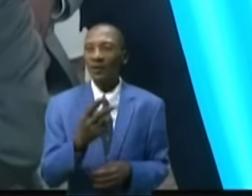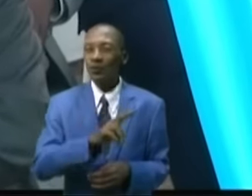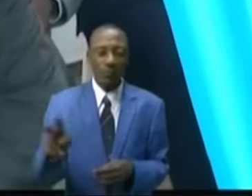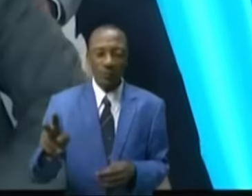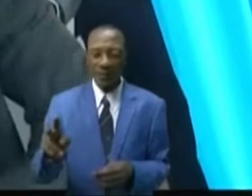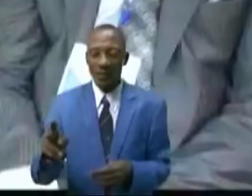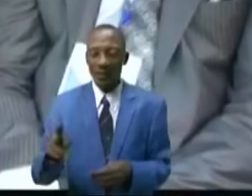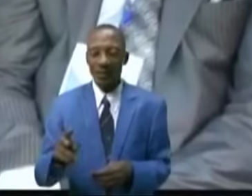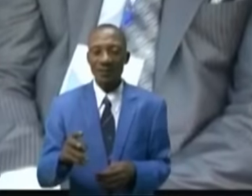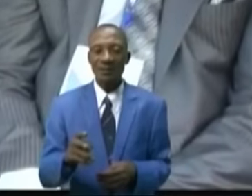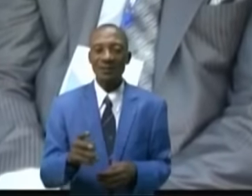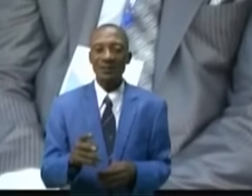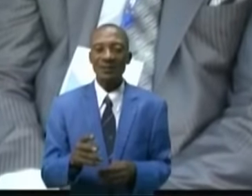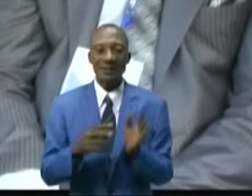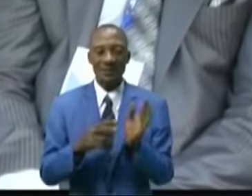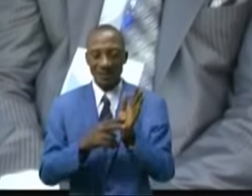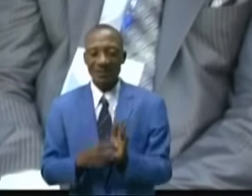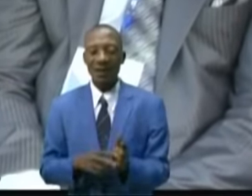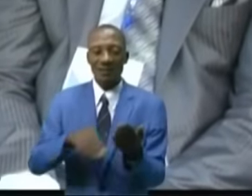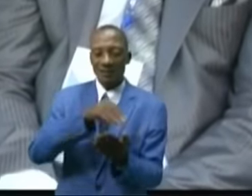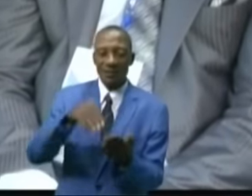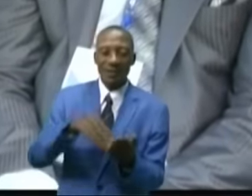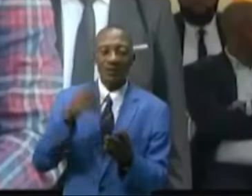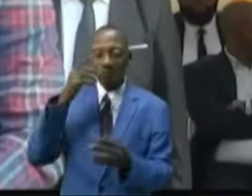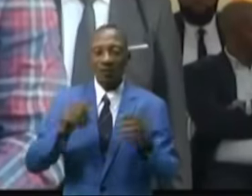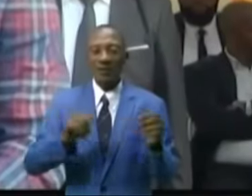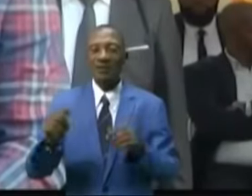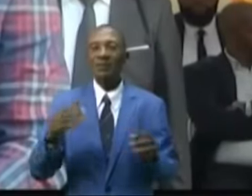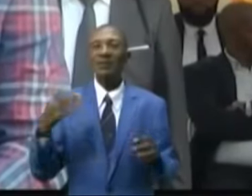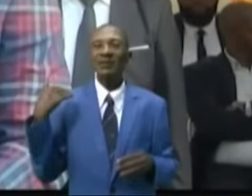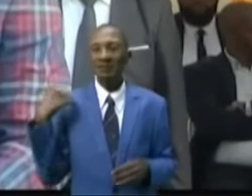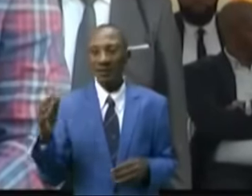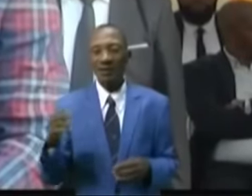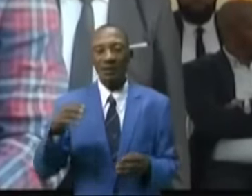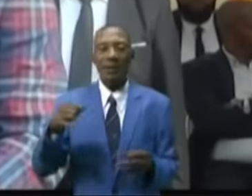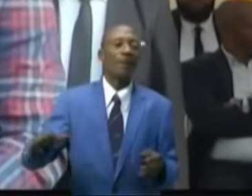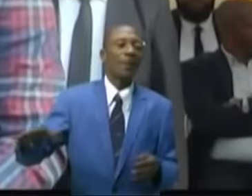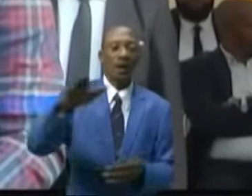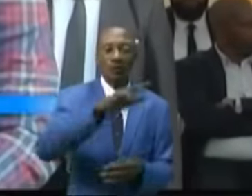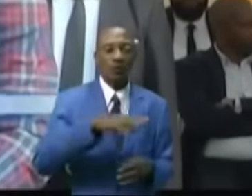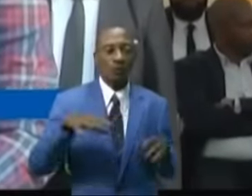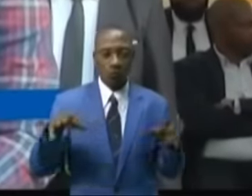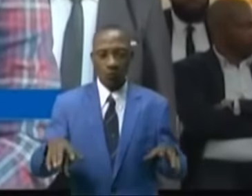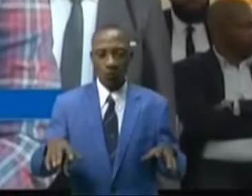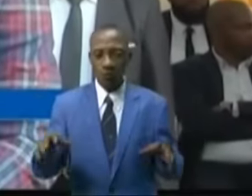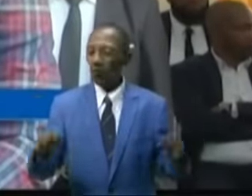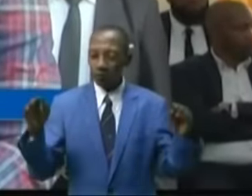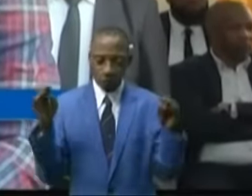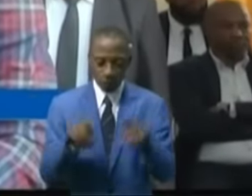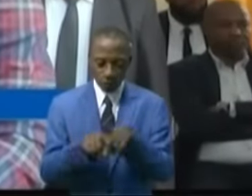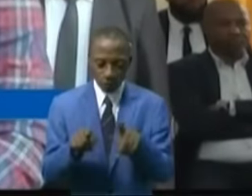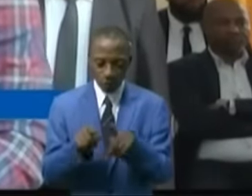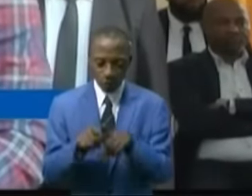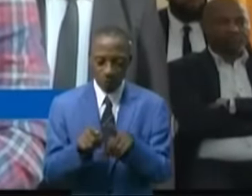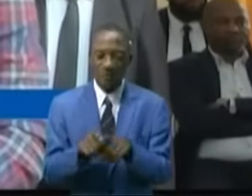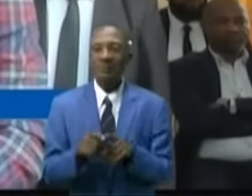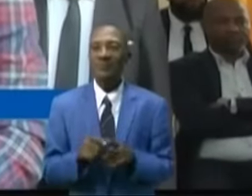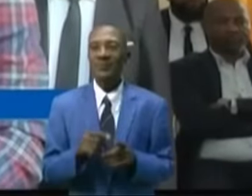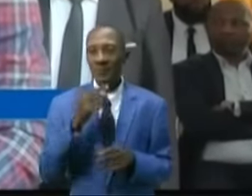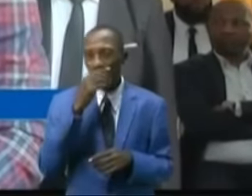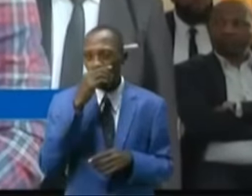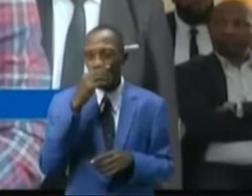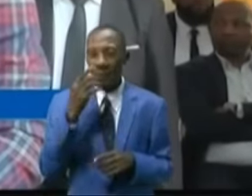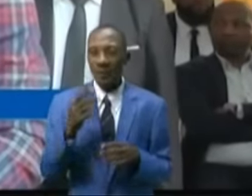notes obtenues à ces épreuves vont compter pour la première journée de la session ordinaire. Quant aux épreuves du cycle court